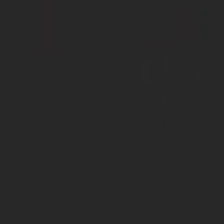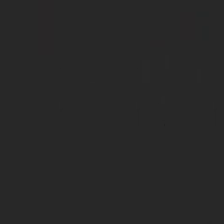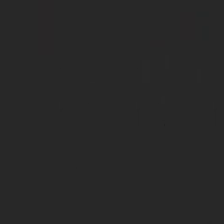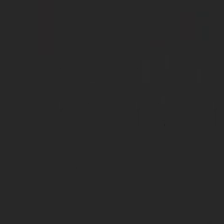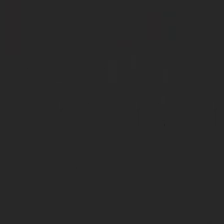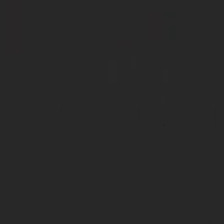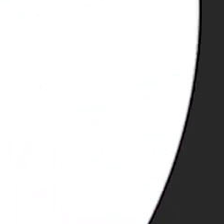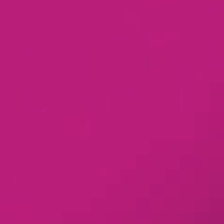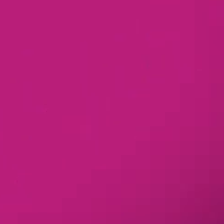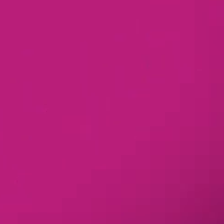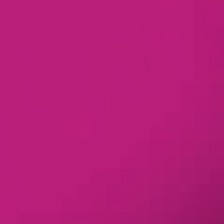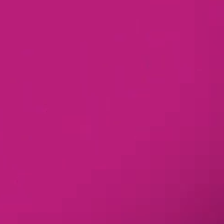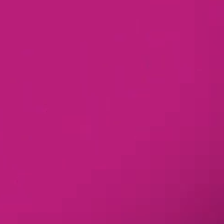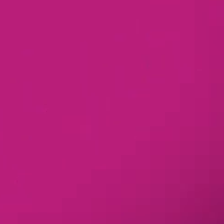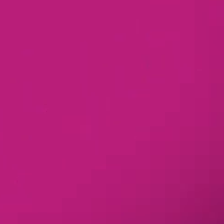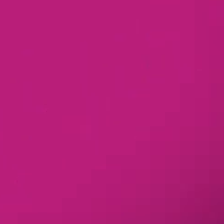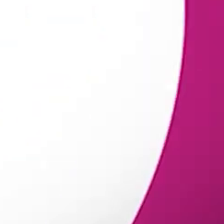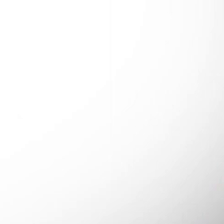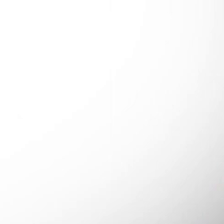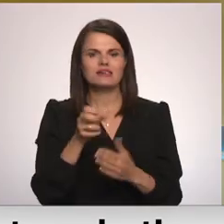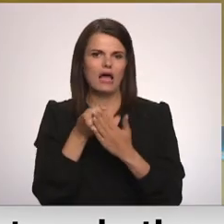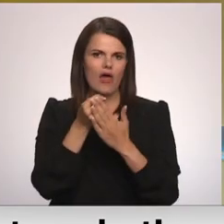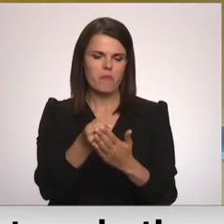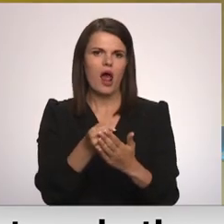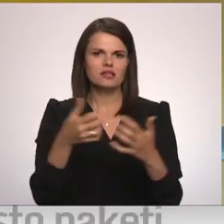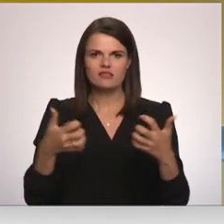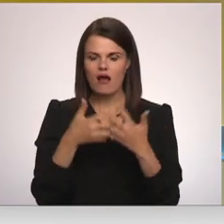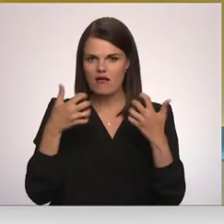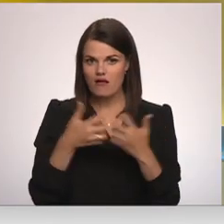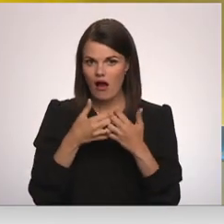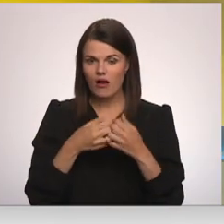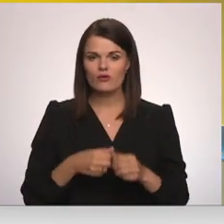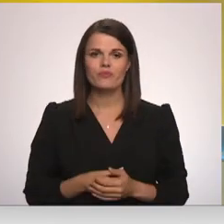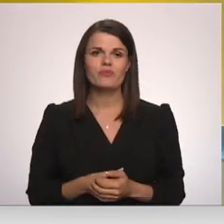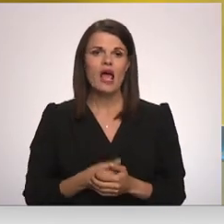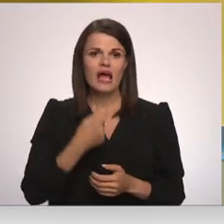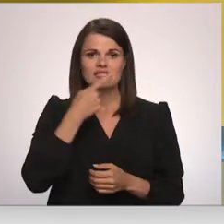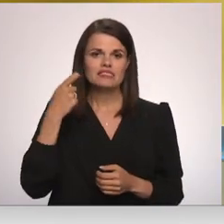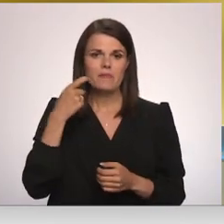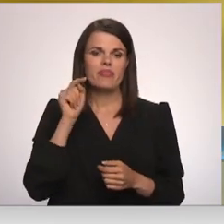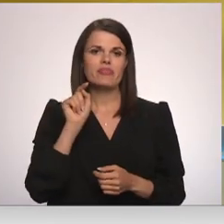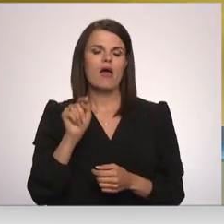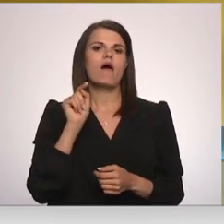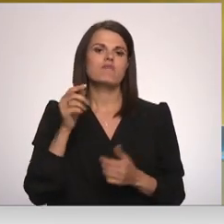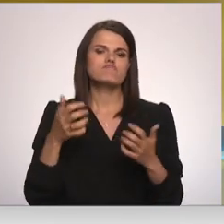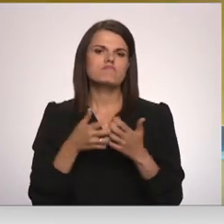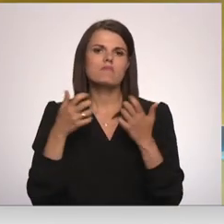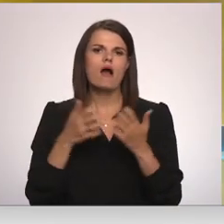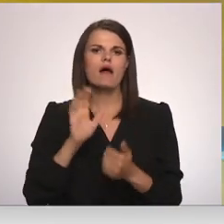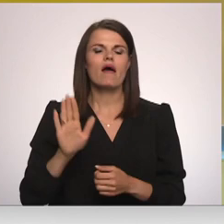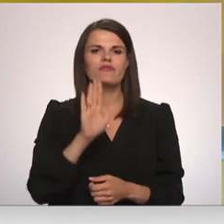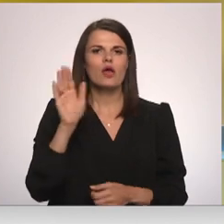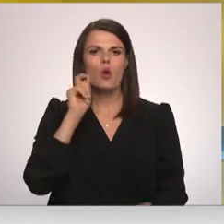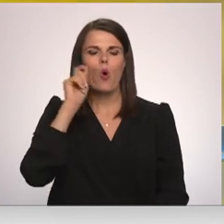Re! Viss ēters ir te! 100. Kara dienā Ukrainas vēstnieks Latvijā Oleksandrs